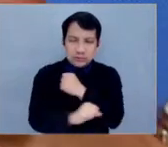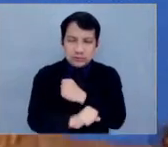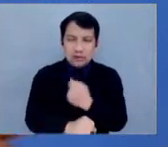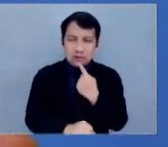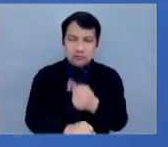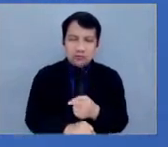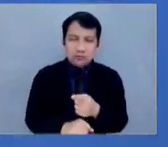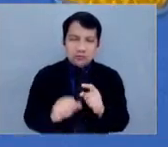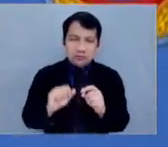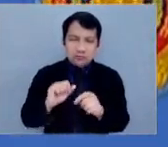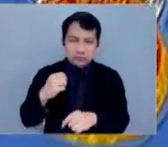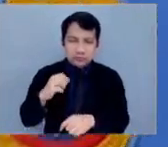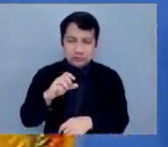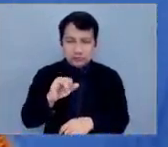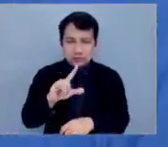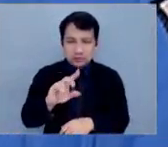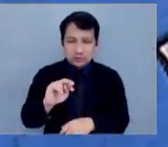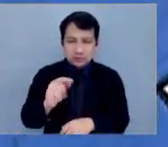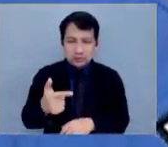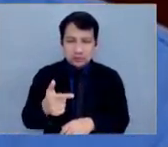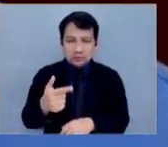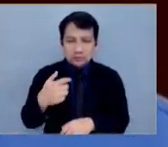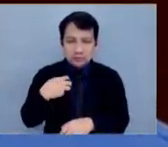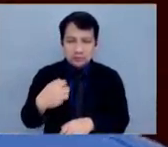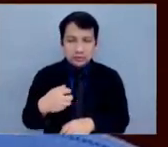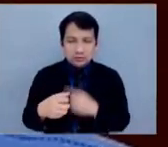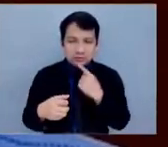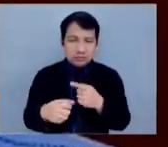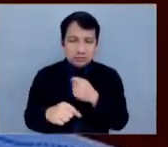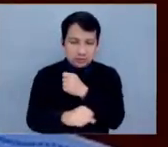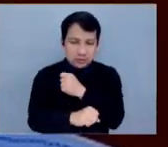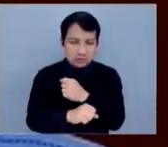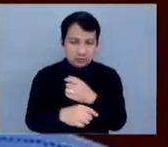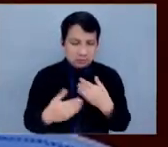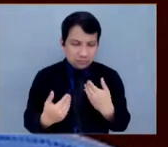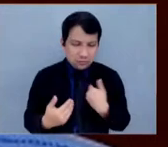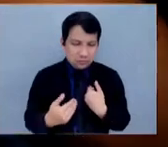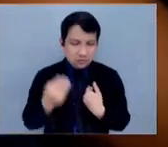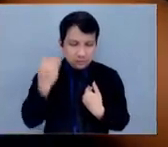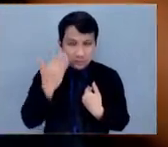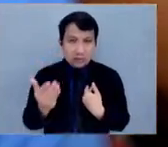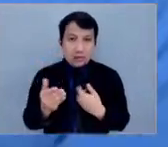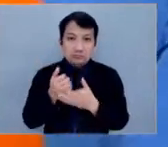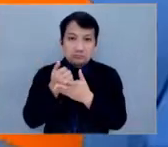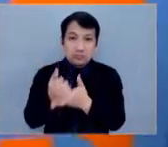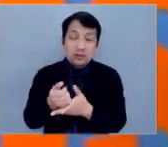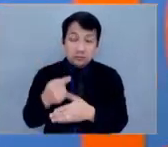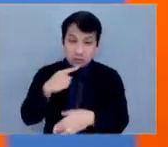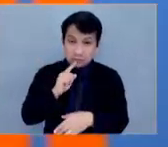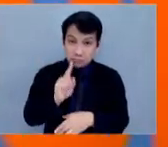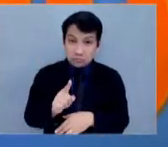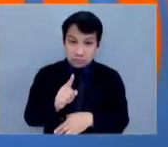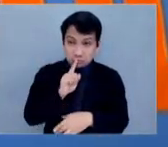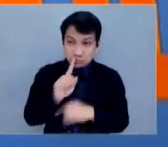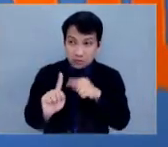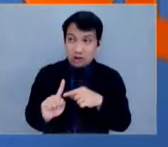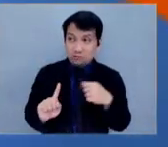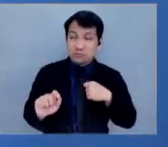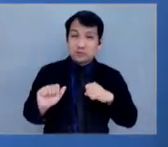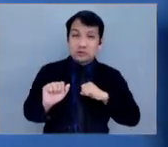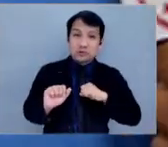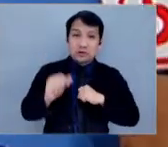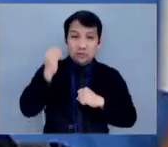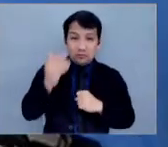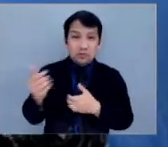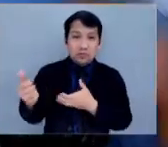na nakaumi ang estilo ng sospek. Kung saan palalabasin niyang nanakawan siya kahit siya talaga ang nagnakaw. Ito ay para makakuha siya ng